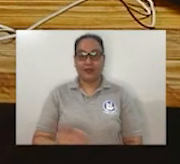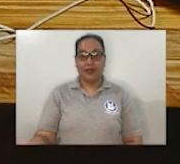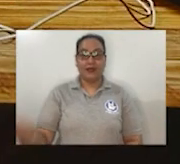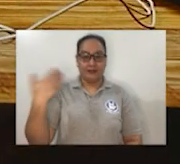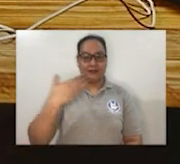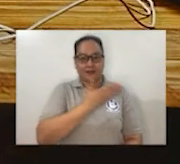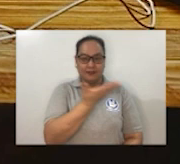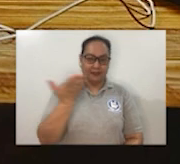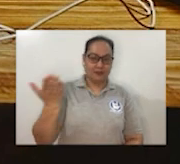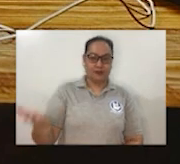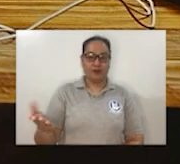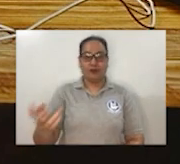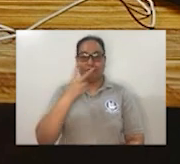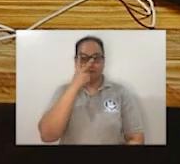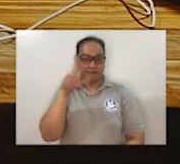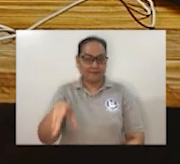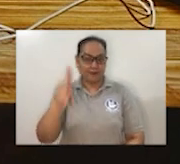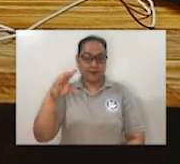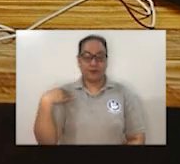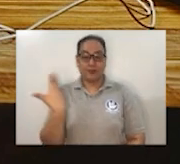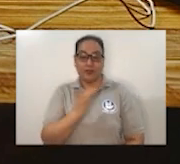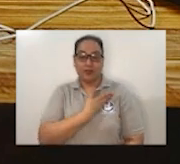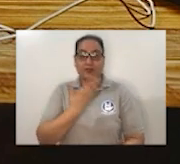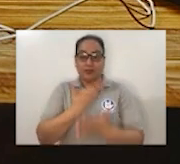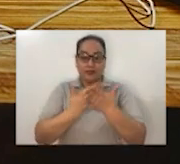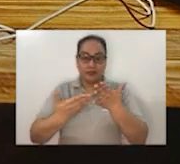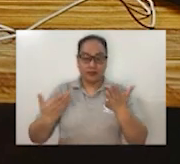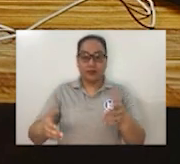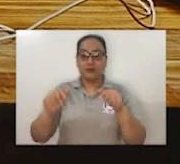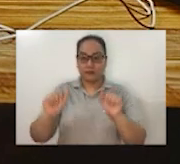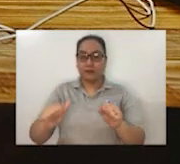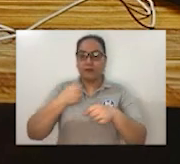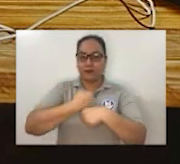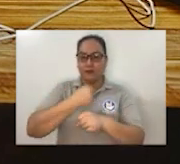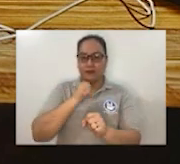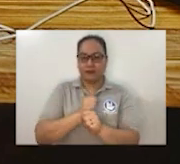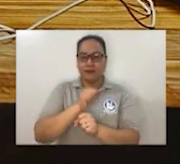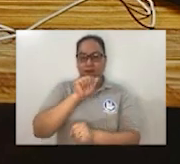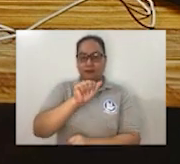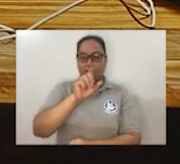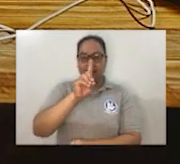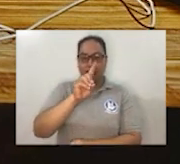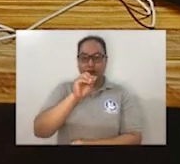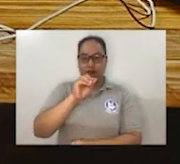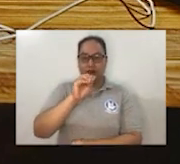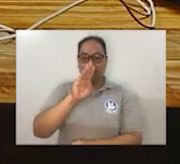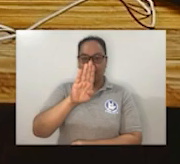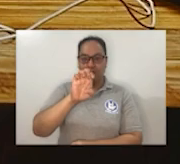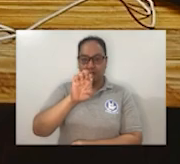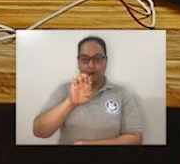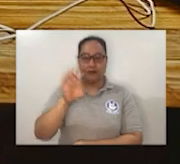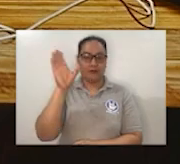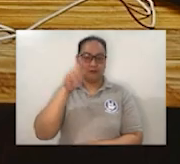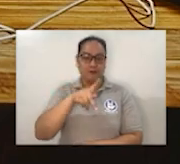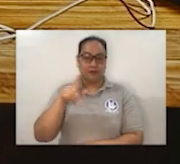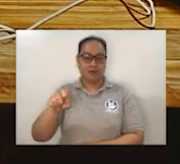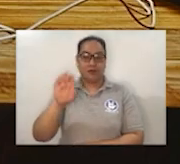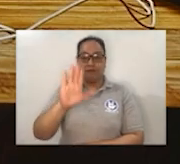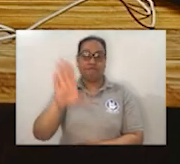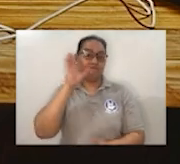Halina kayo at tuklasin natin ang mga bagay na nagagawa ng isang Adobe Photoshop sa inyong mga